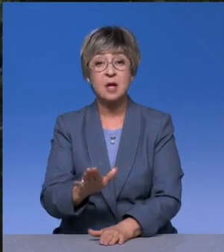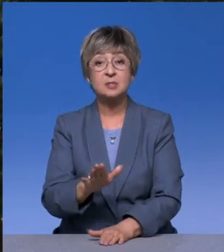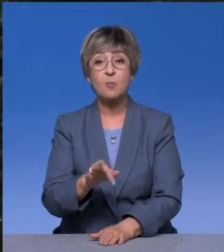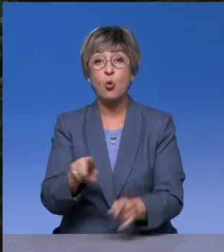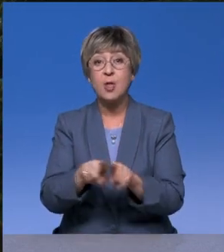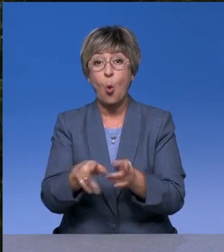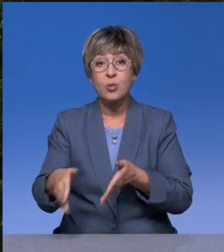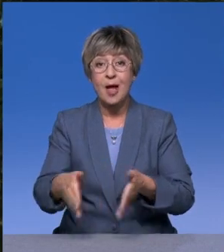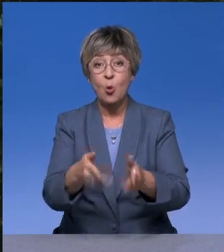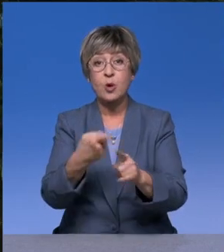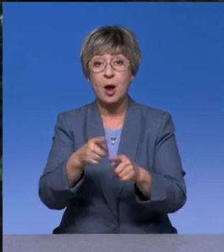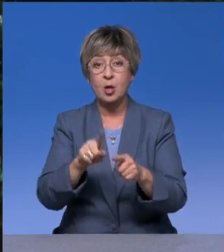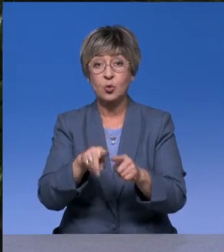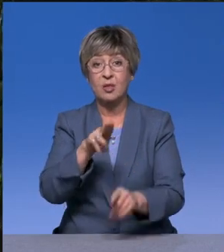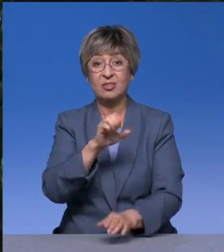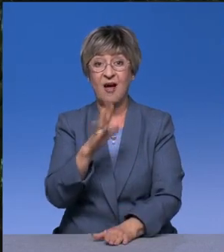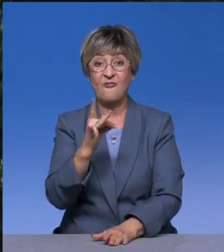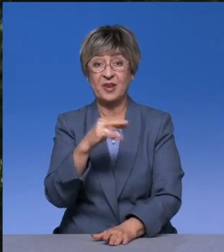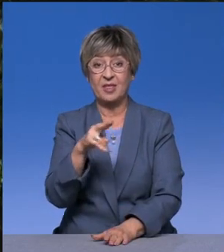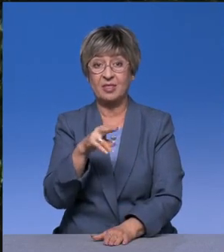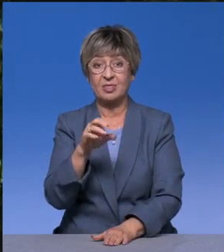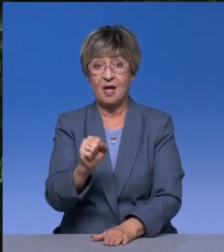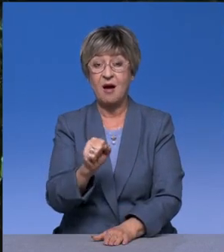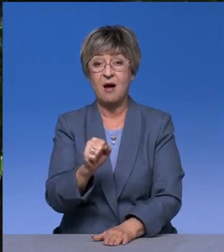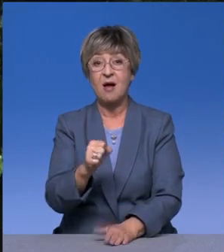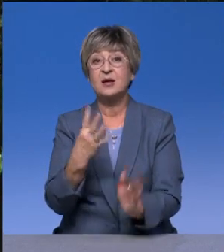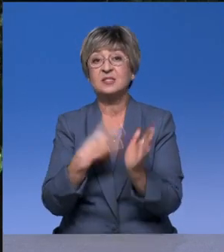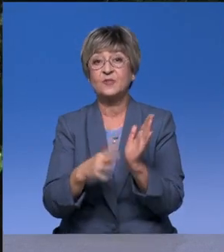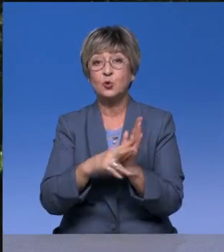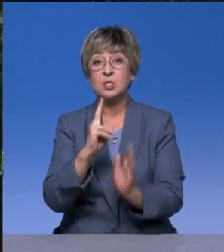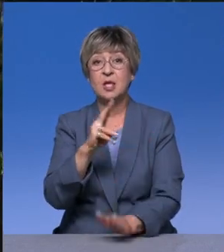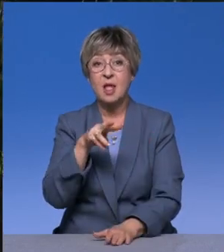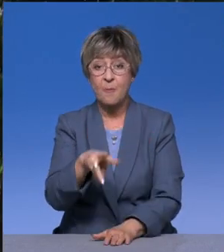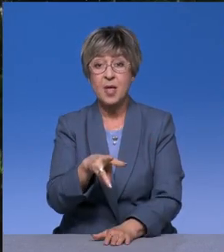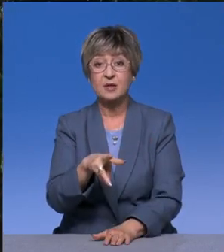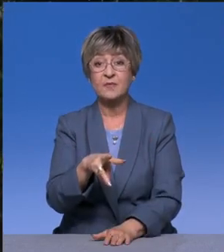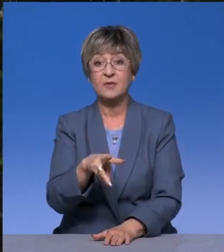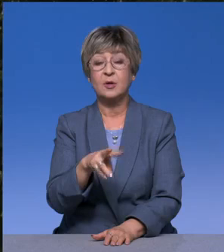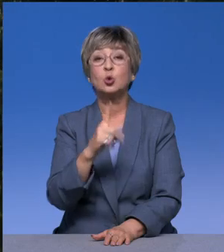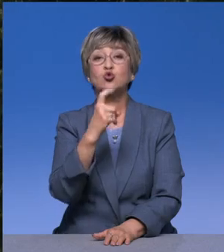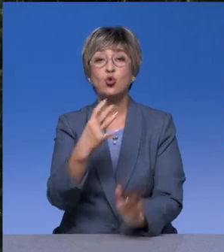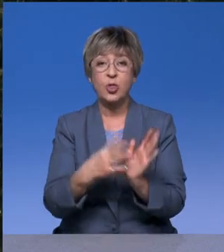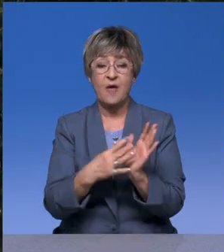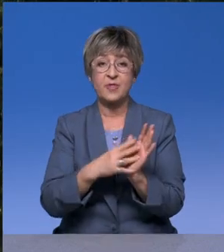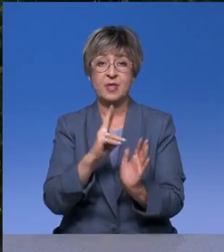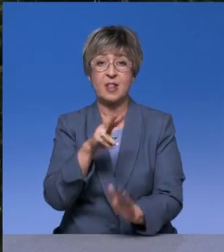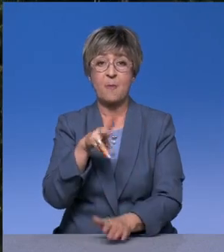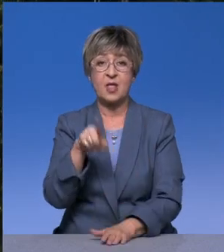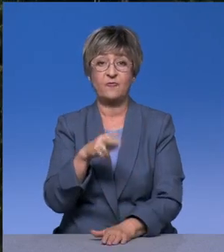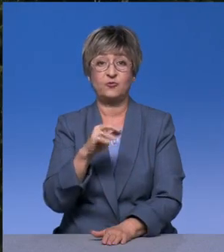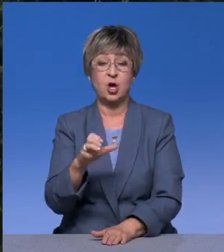дороге, которую построили Таврида, и ехать 90 километров, там 100, ну, 109, да, как бы, ну,